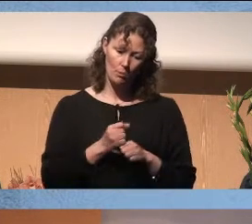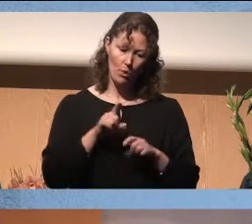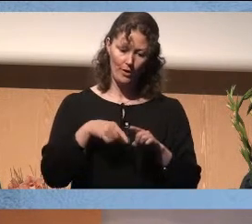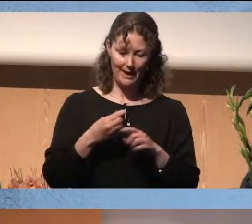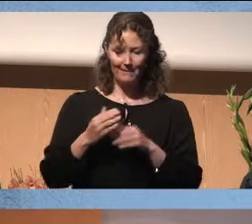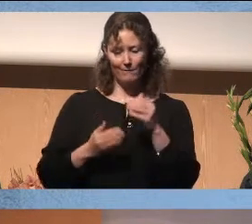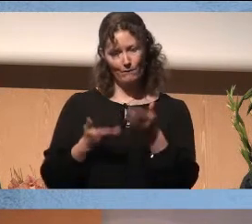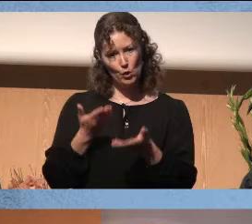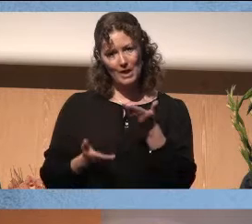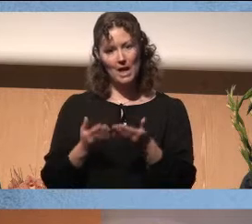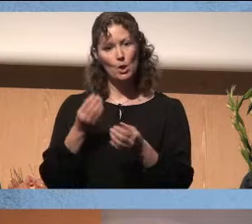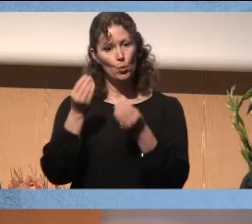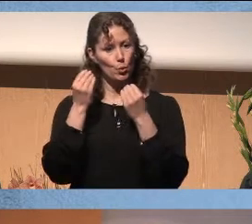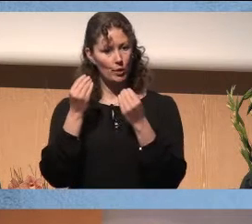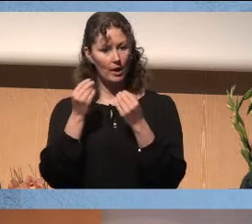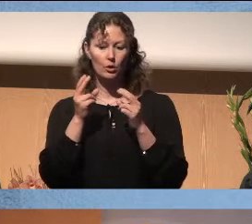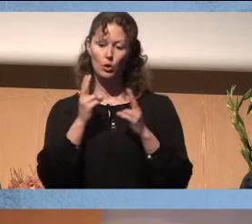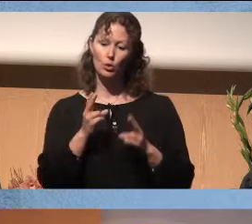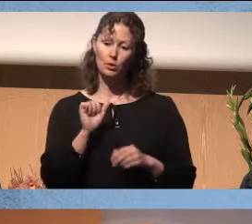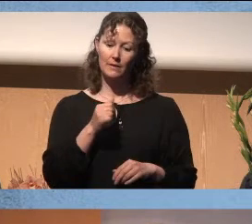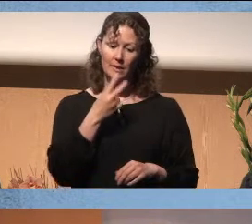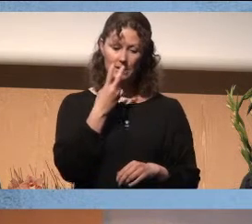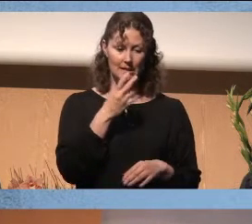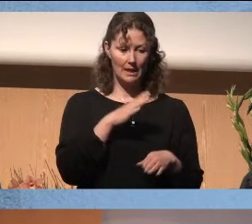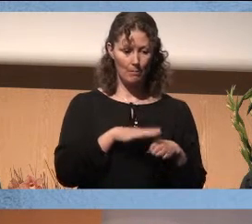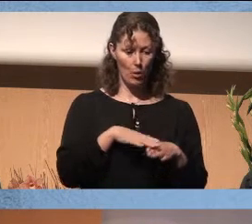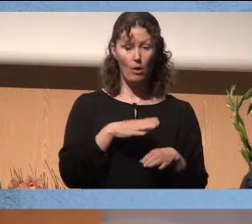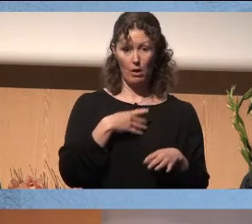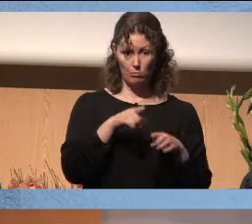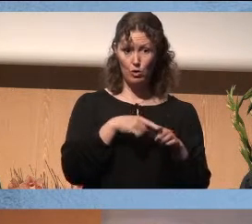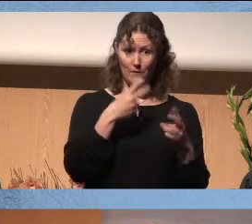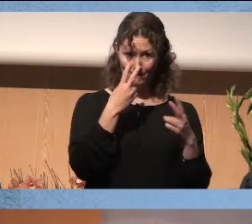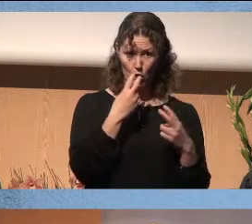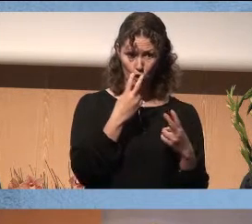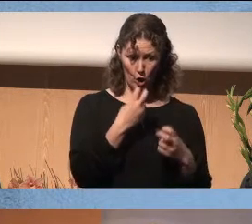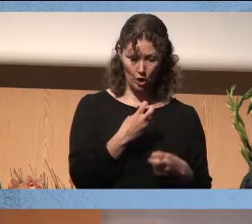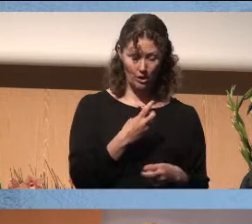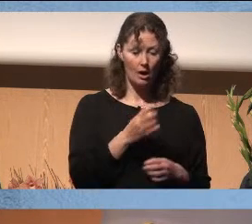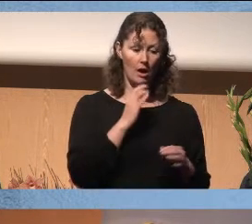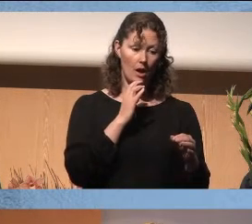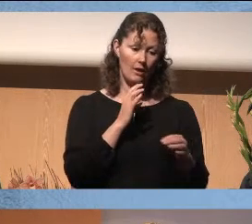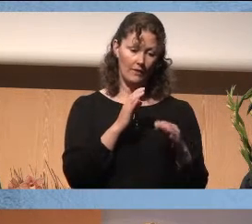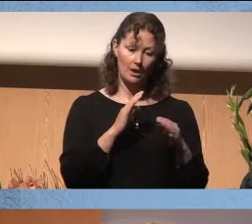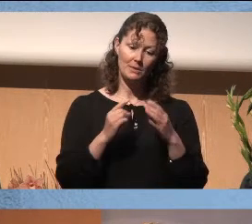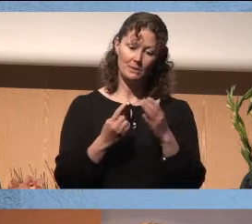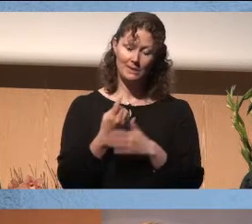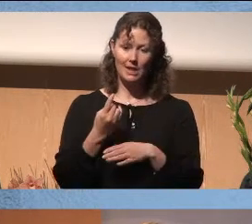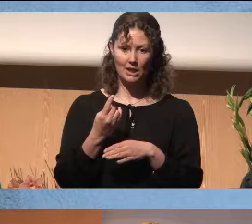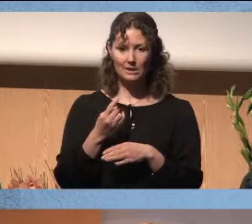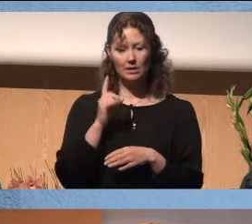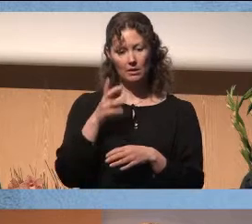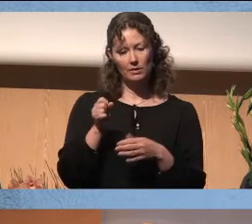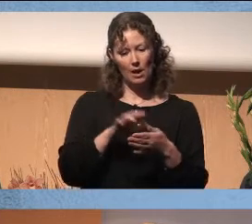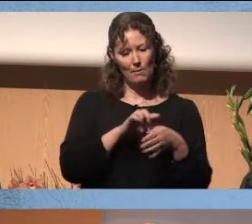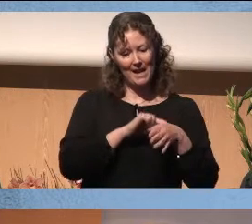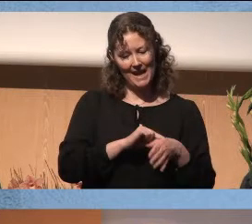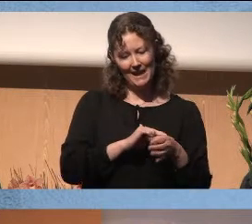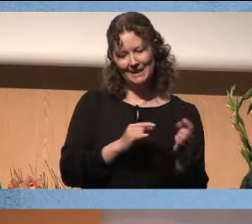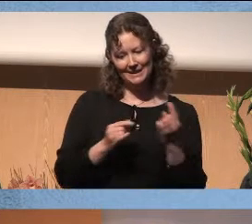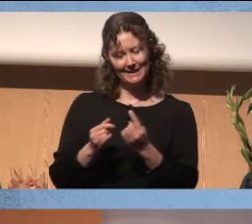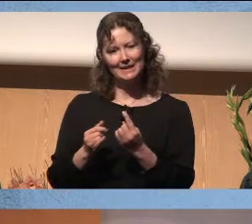revurdere utdanningen. Vi skal også se på og har startet forsøk med at avtalespesialister kan ha med seg leger i